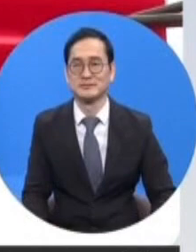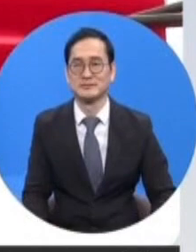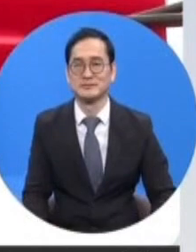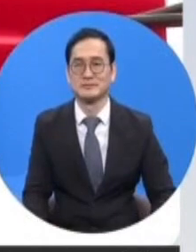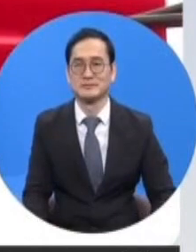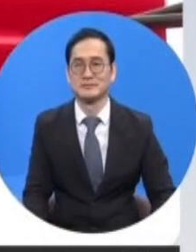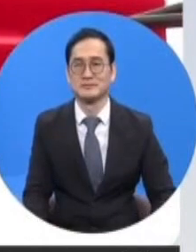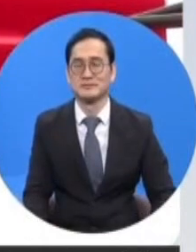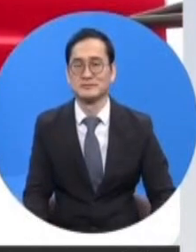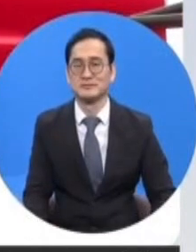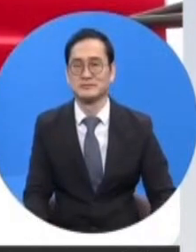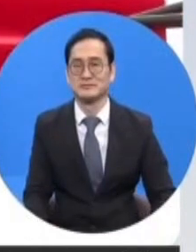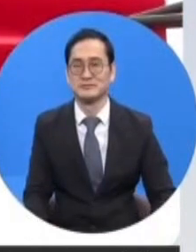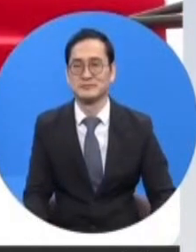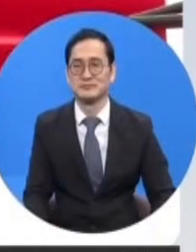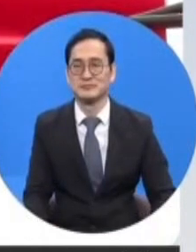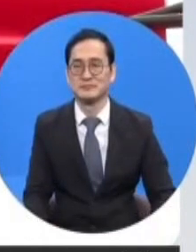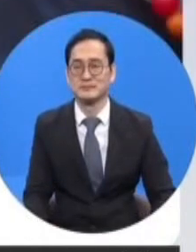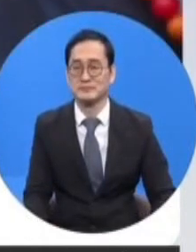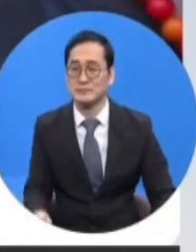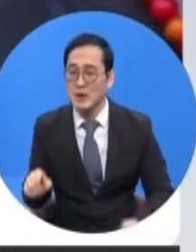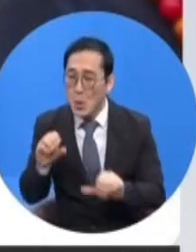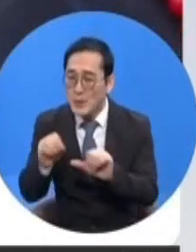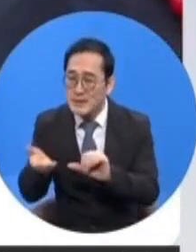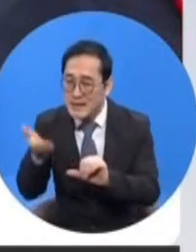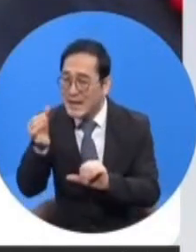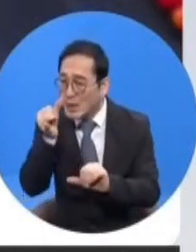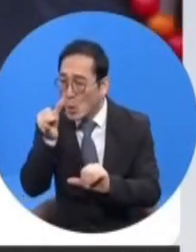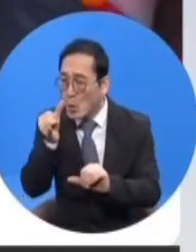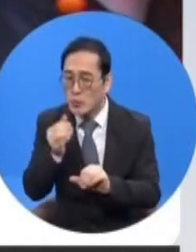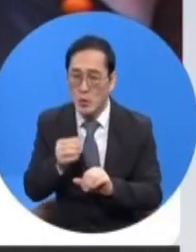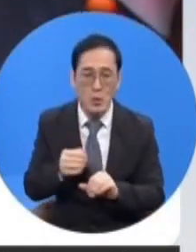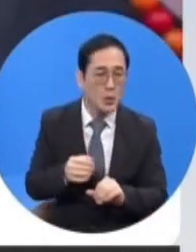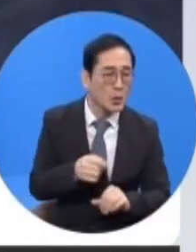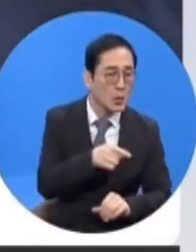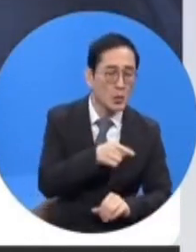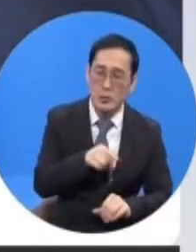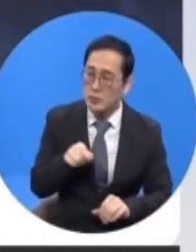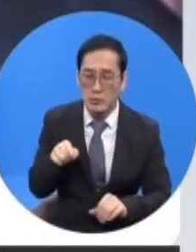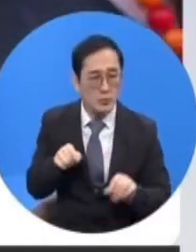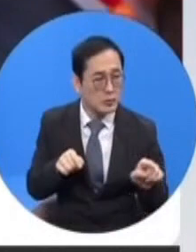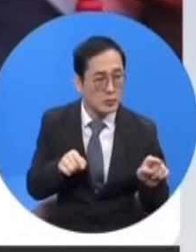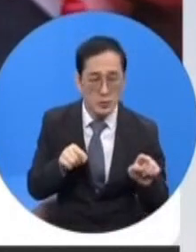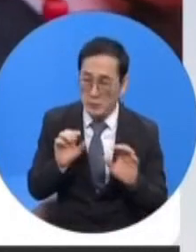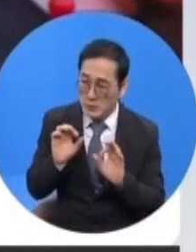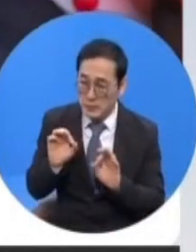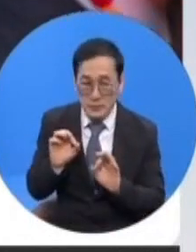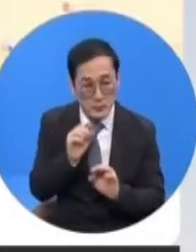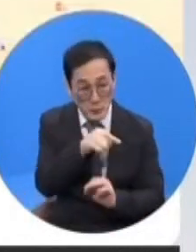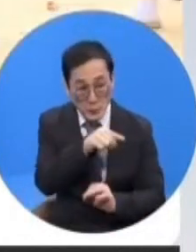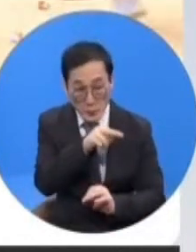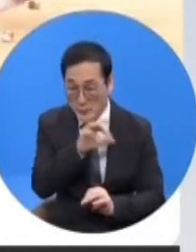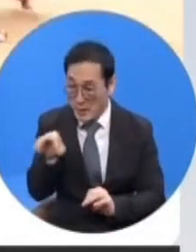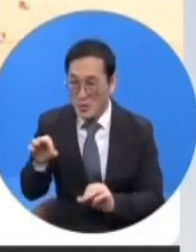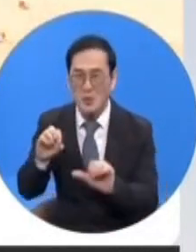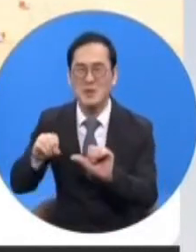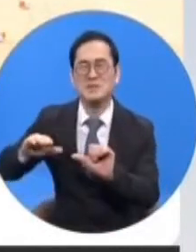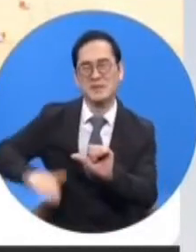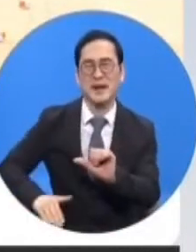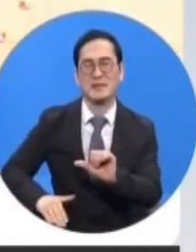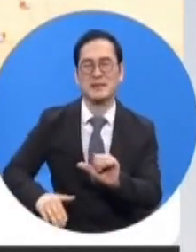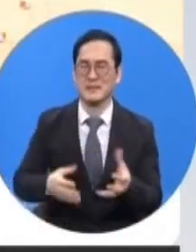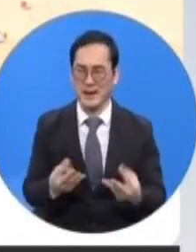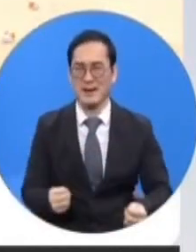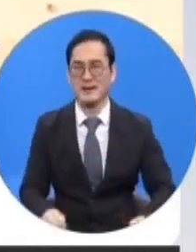허경영 후보가 5% 이상 지지를 받고 있지만 다른 여론조사에서는 그에 미치지 못하는 경우도 상당히 많습니다. 따라서